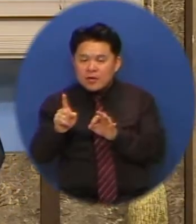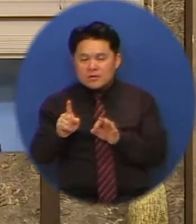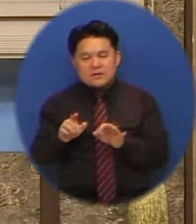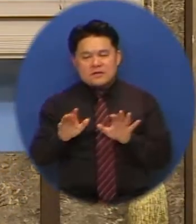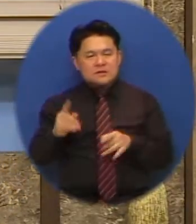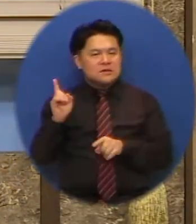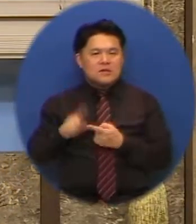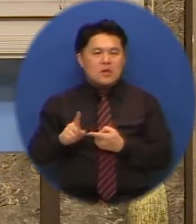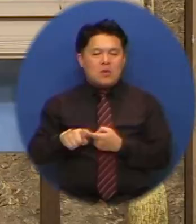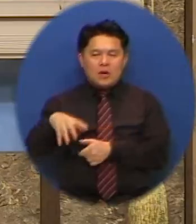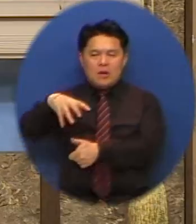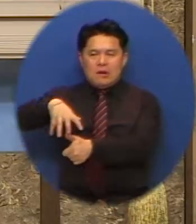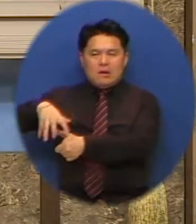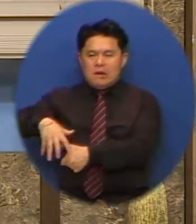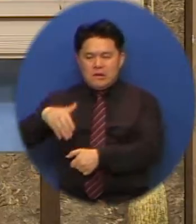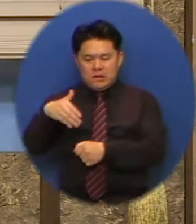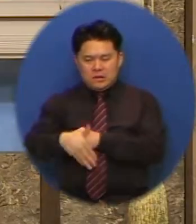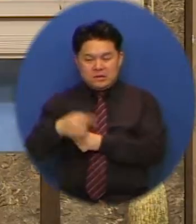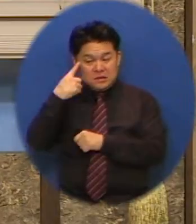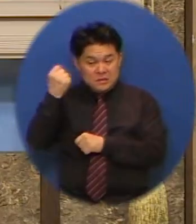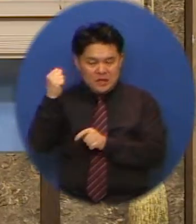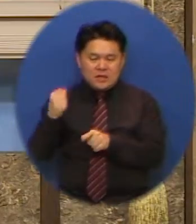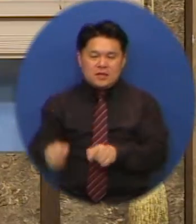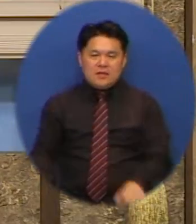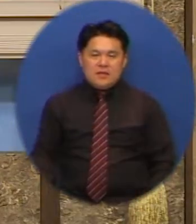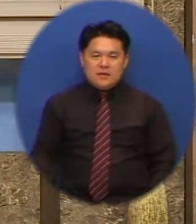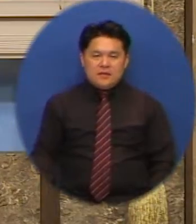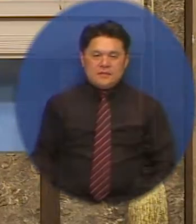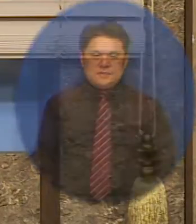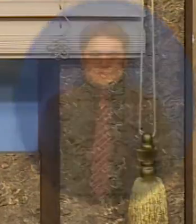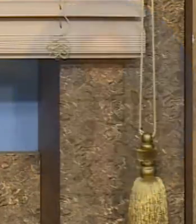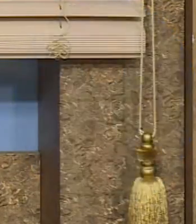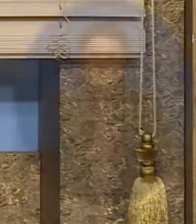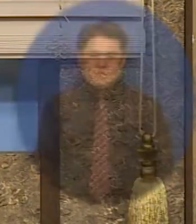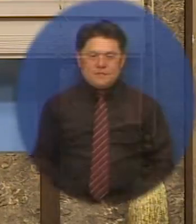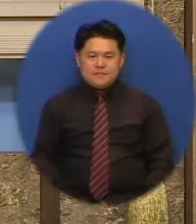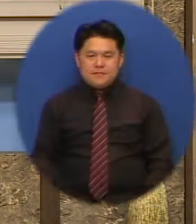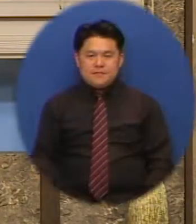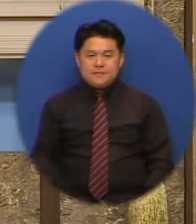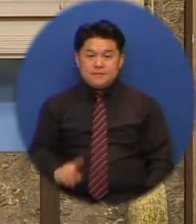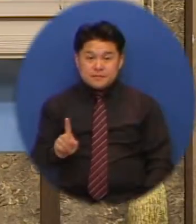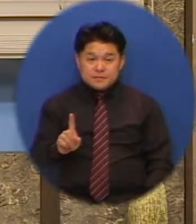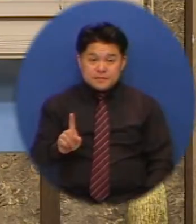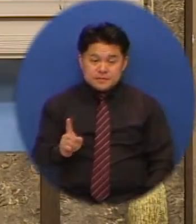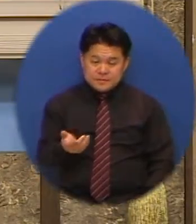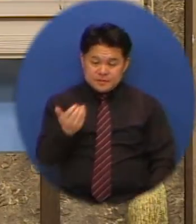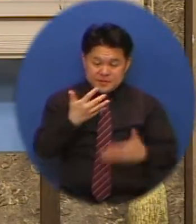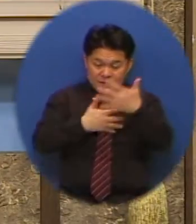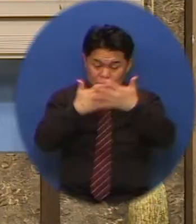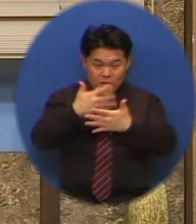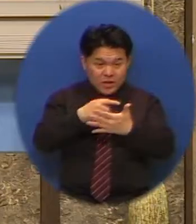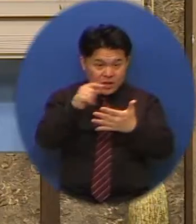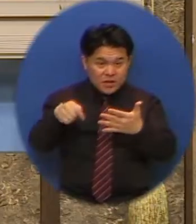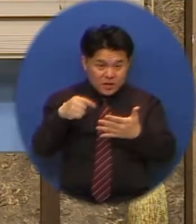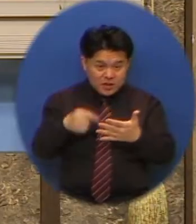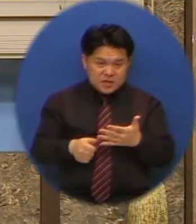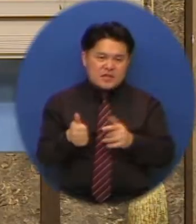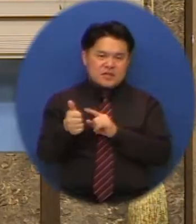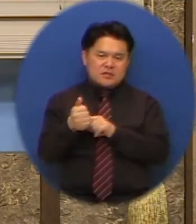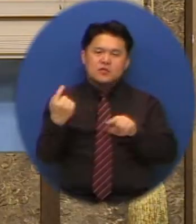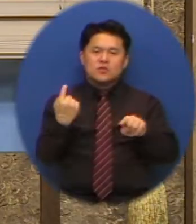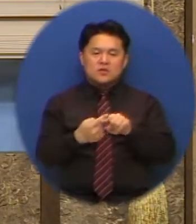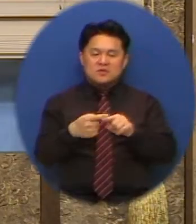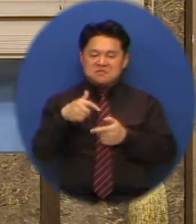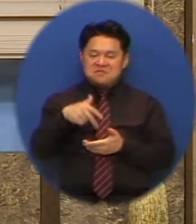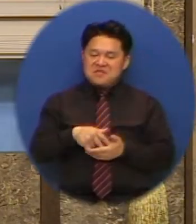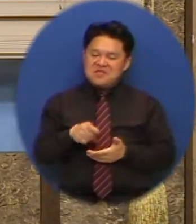복지는 아직도 이거를 규제 대상으로만 보는 거예요. 네. 이게 이제 아까 사운드 오브 뮤직의 네. 그 대령과